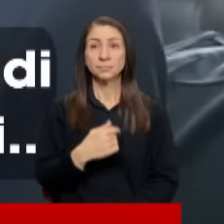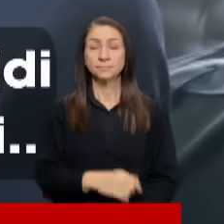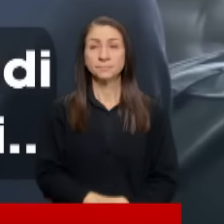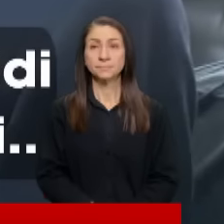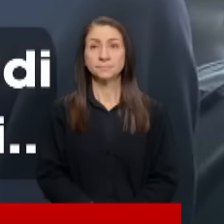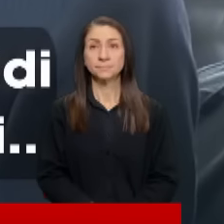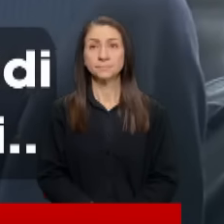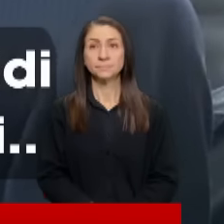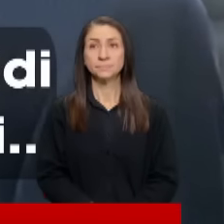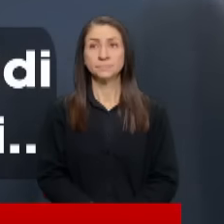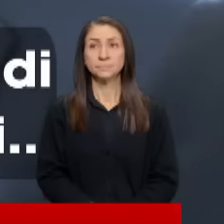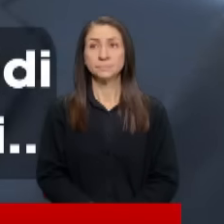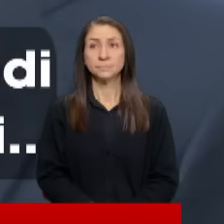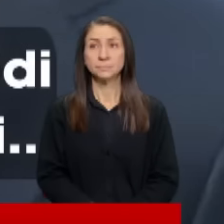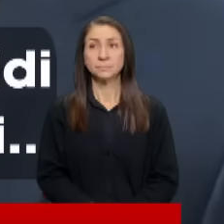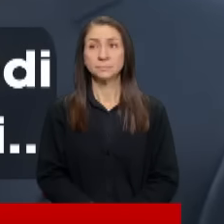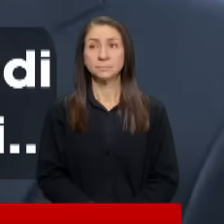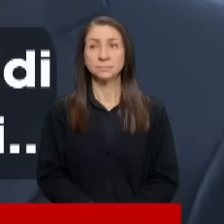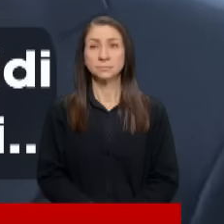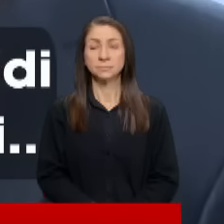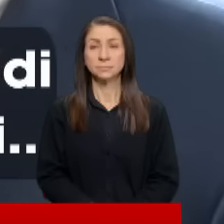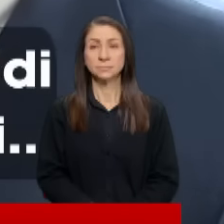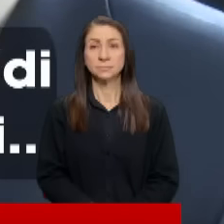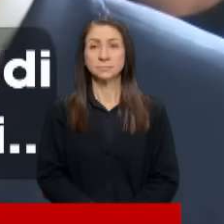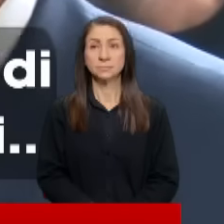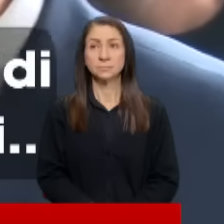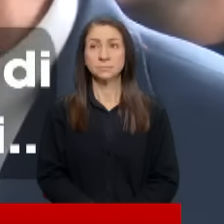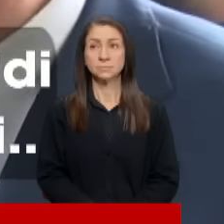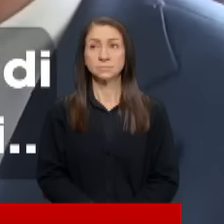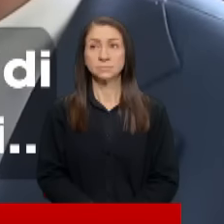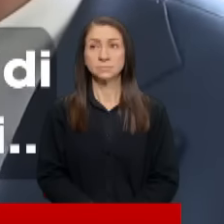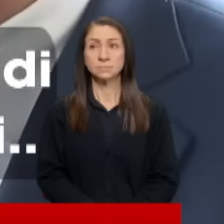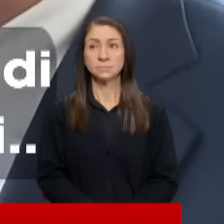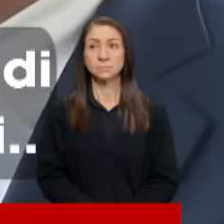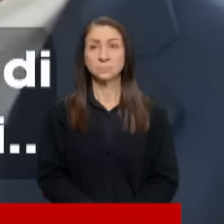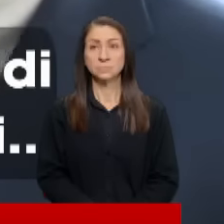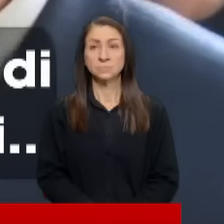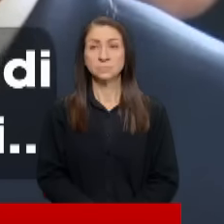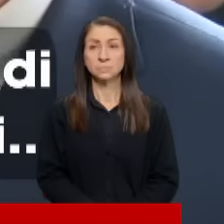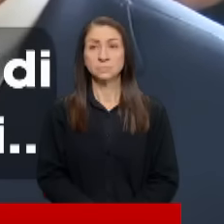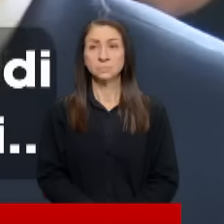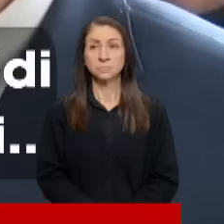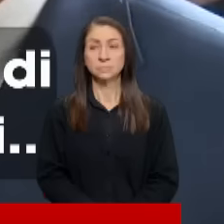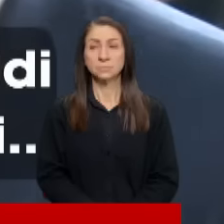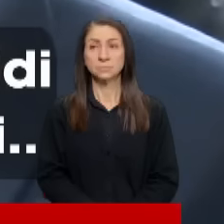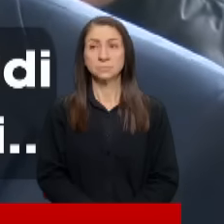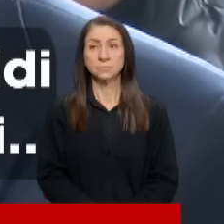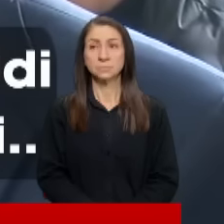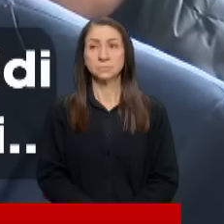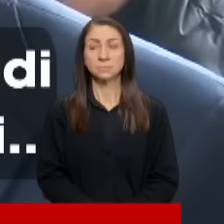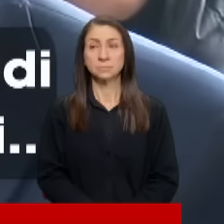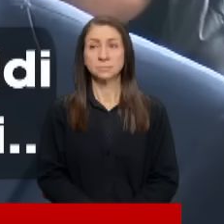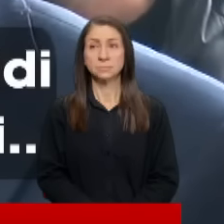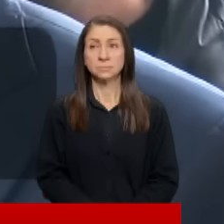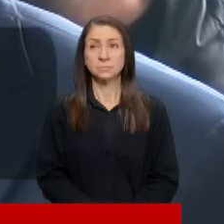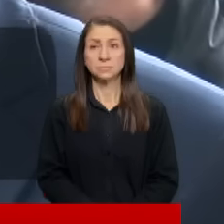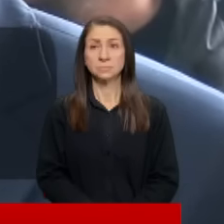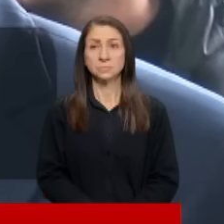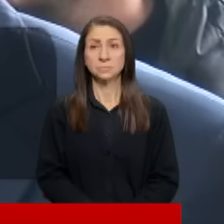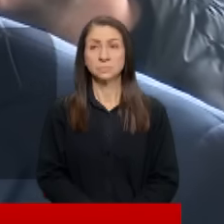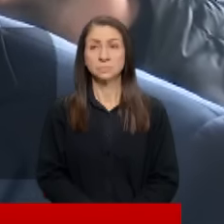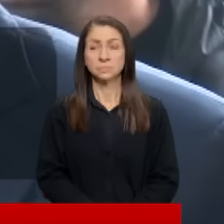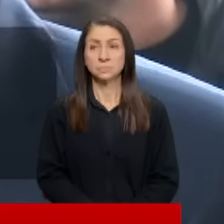aldığımız birisi. Karısı kovmuş evden. Geldi bana yalvardı. Karımla konuş dedi. Beni işe aldı dedi.